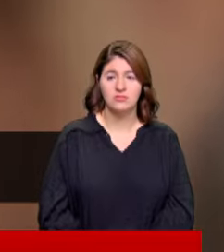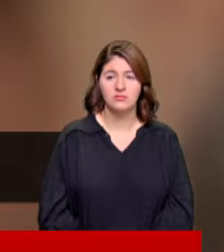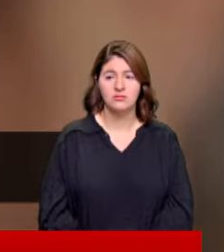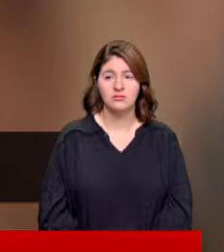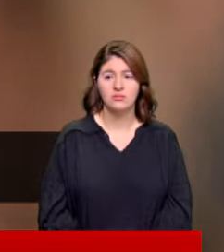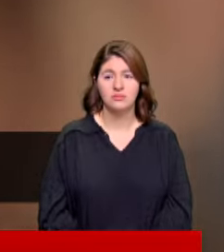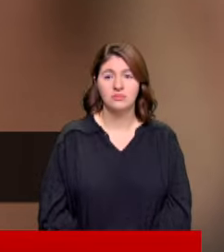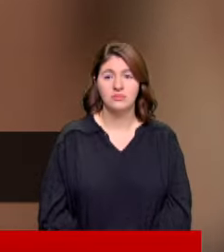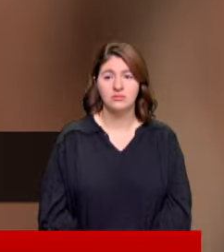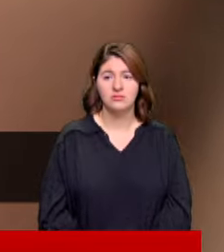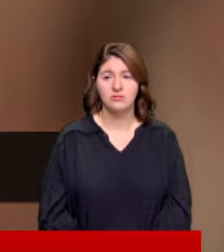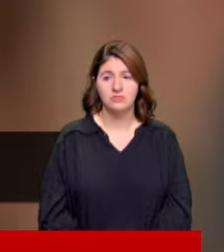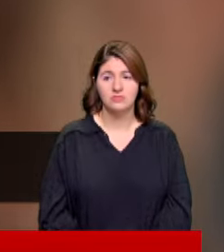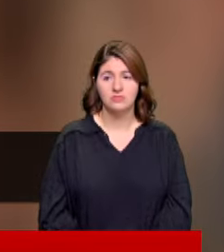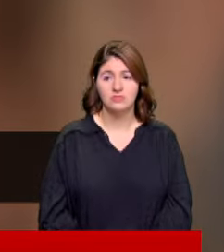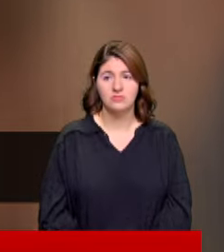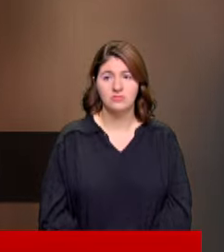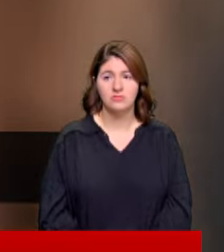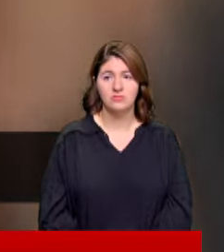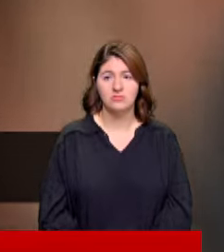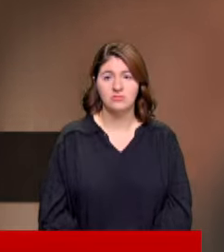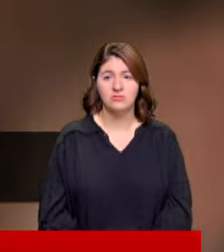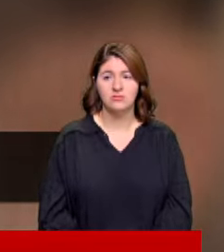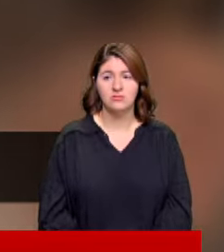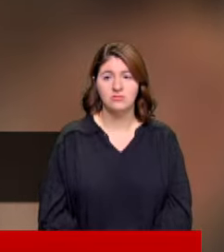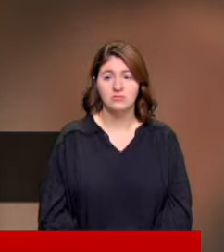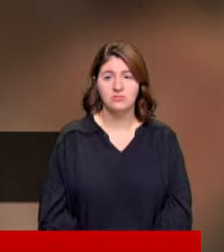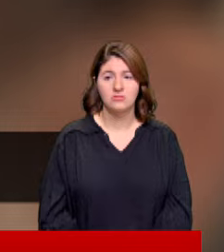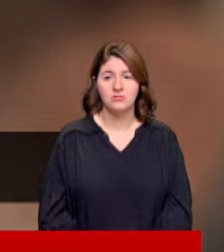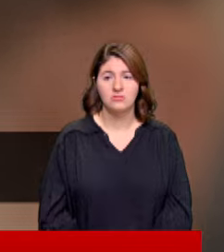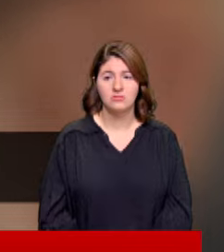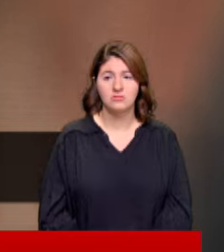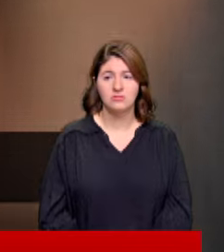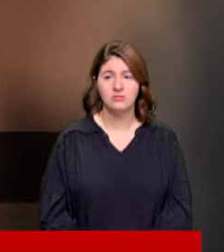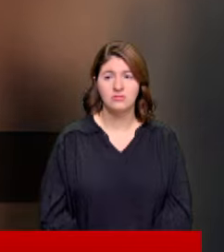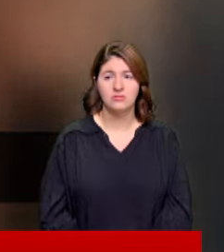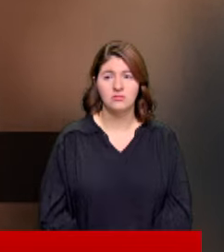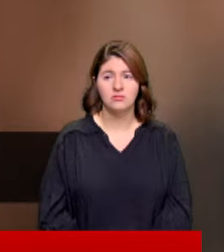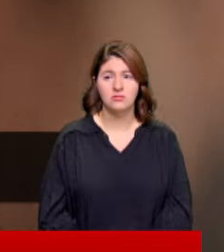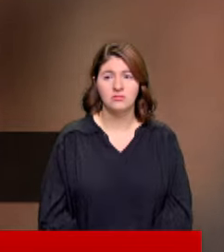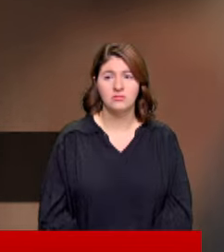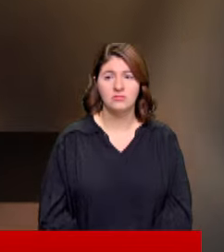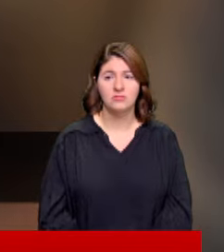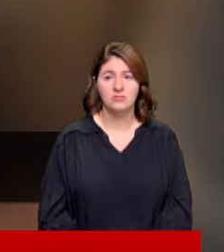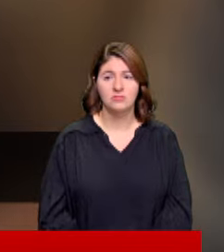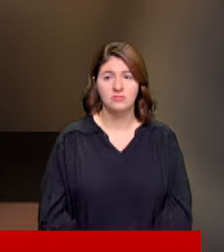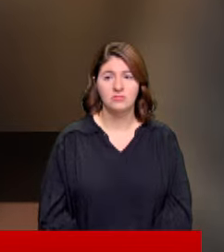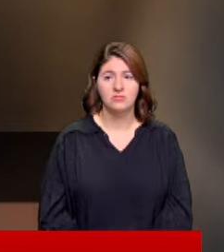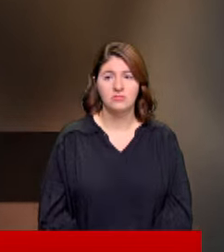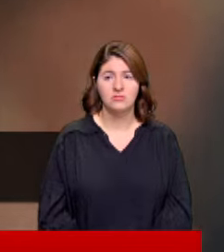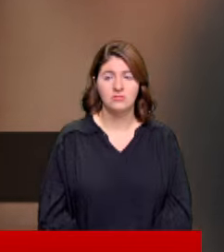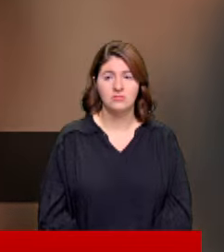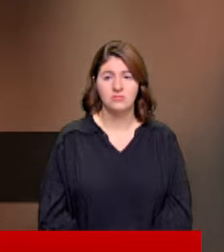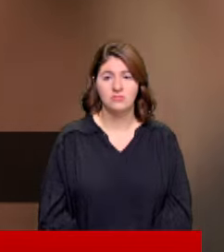olsaydı, iş makinesi de erken girseydi, ben gözyaşı dökmeyecektim. Bu insanlar